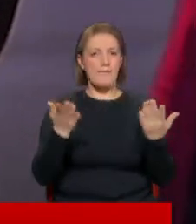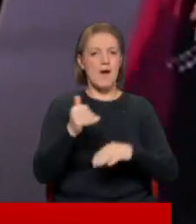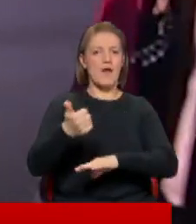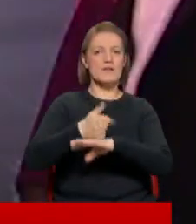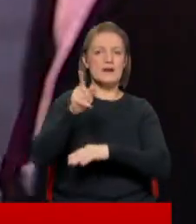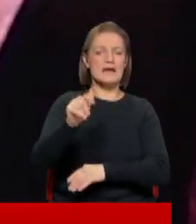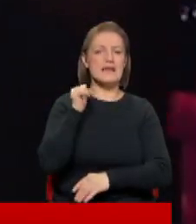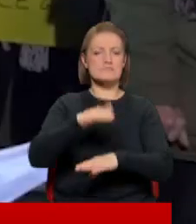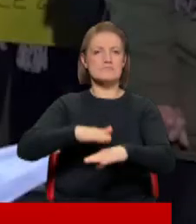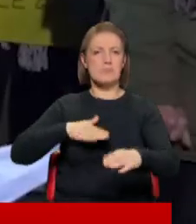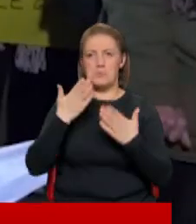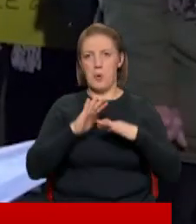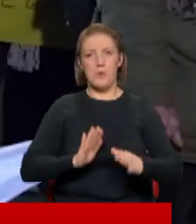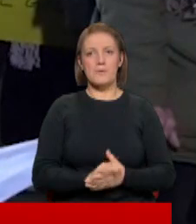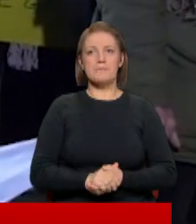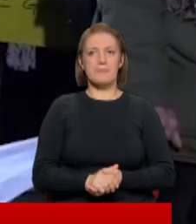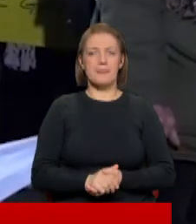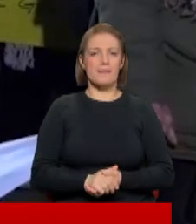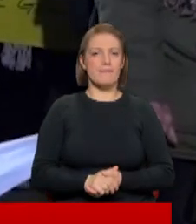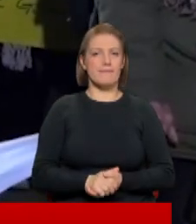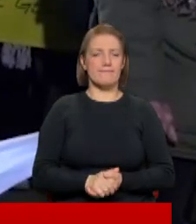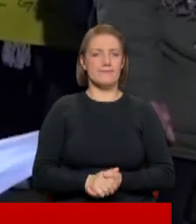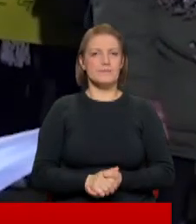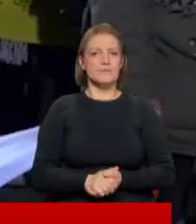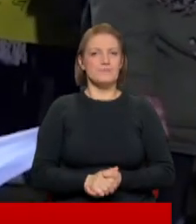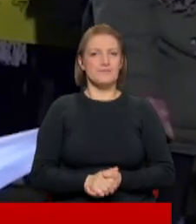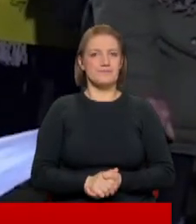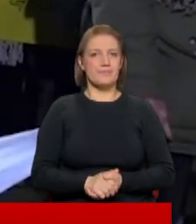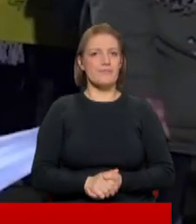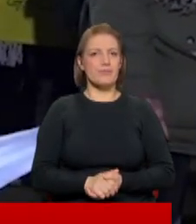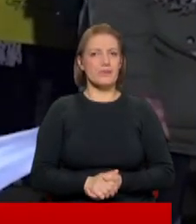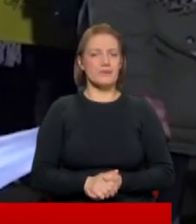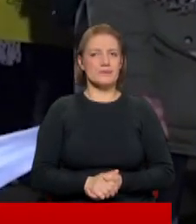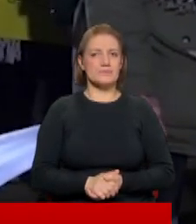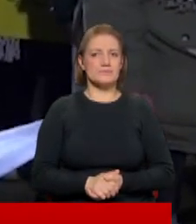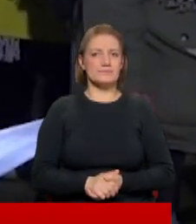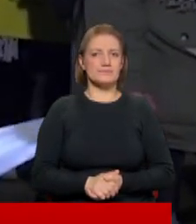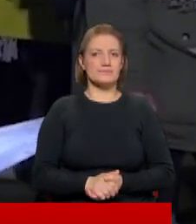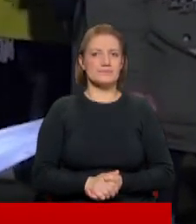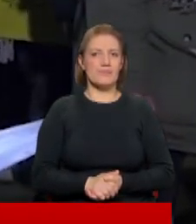iktidardan geri adım yok. Halimin damadı, güneşi çaldı.